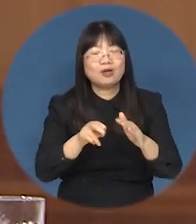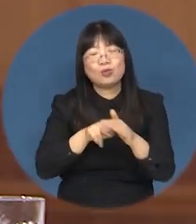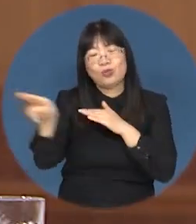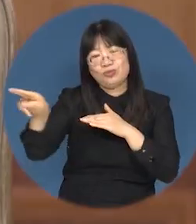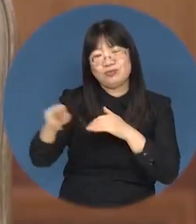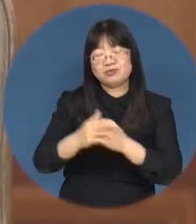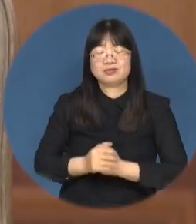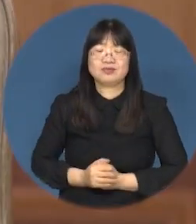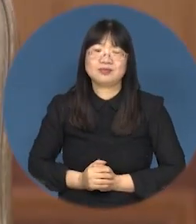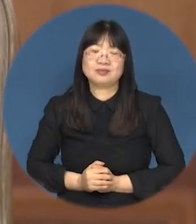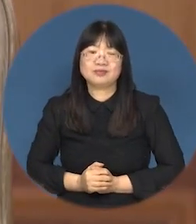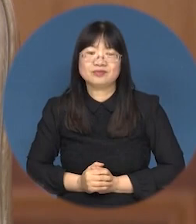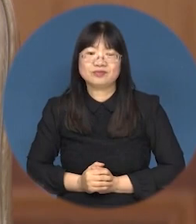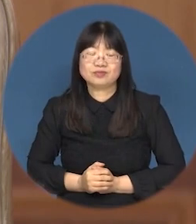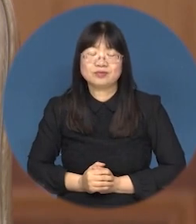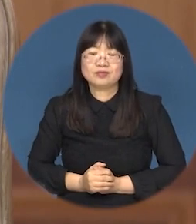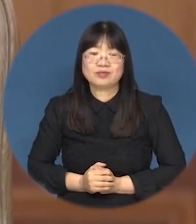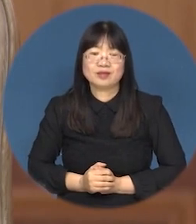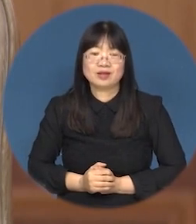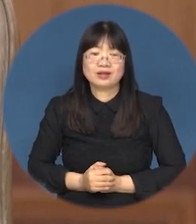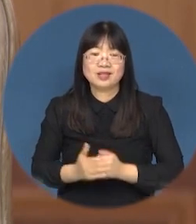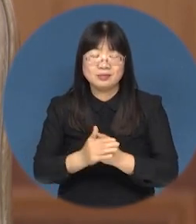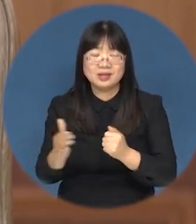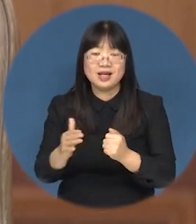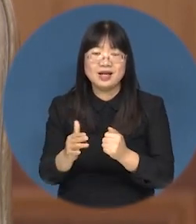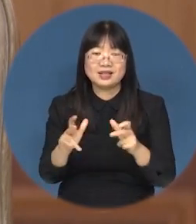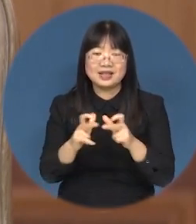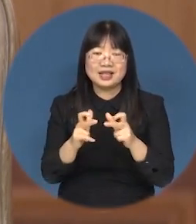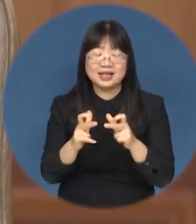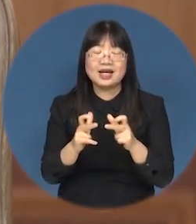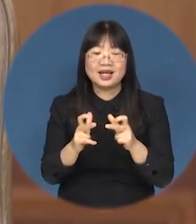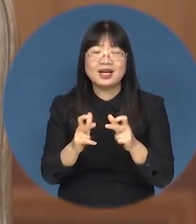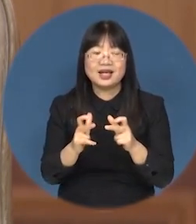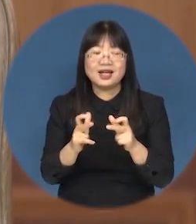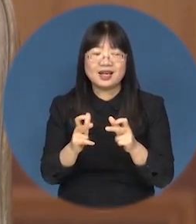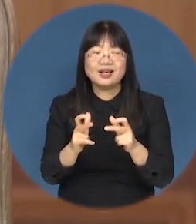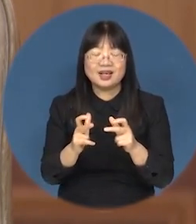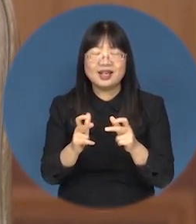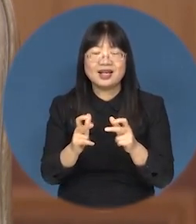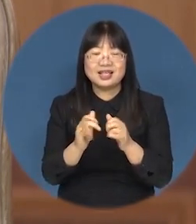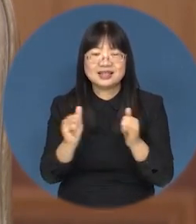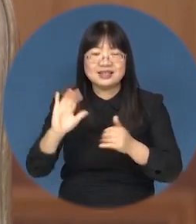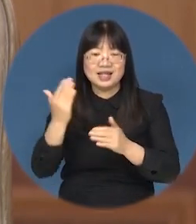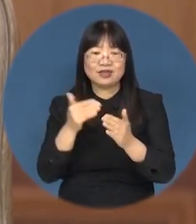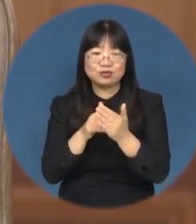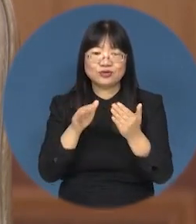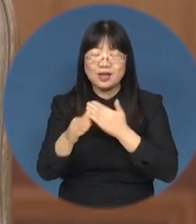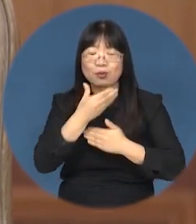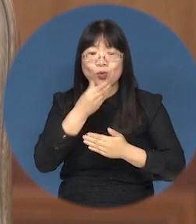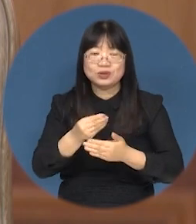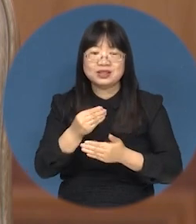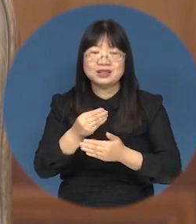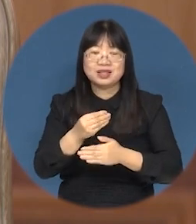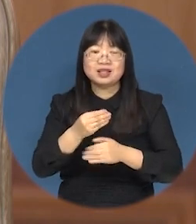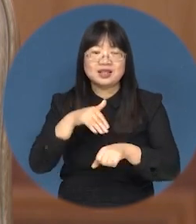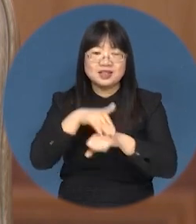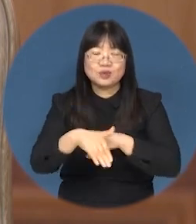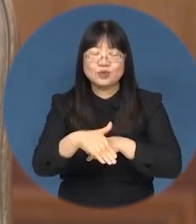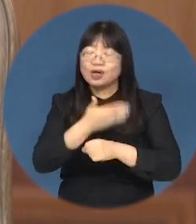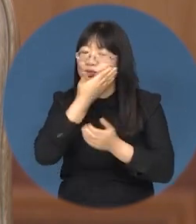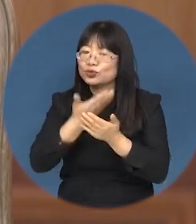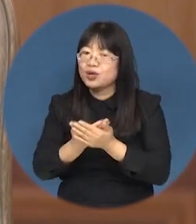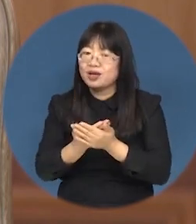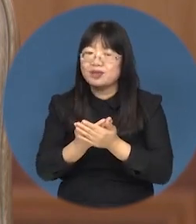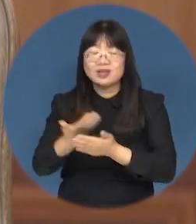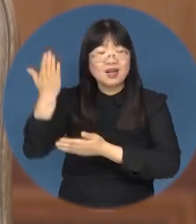사실 그 사후 어떤 복지제도가 굉장히 중요하다. 이제 그 당시만 하더라도 연금제도가